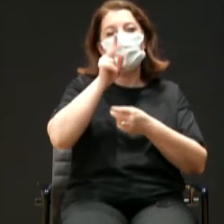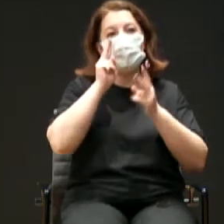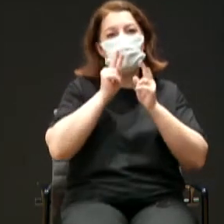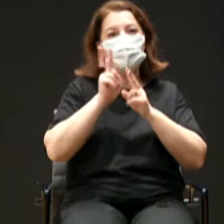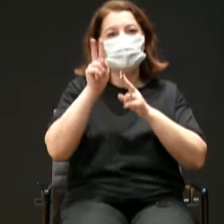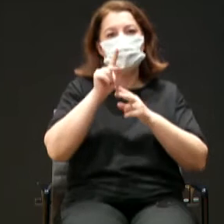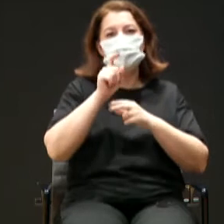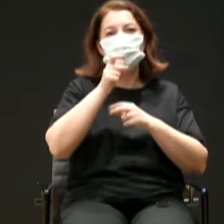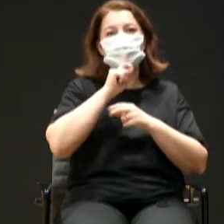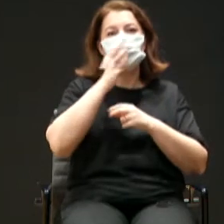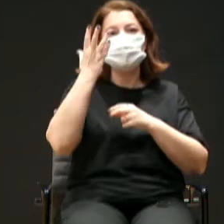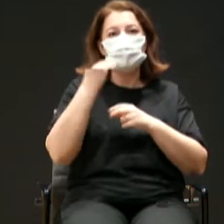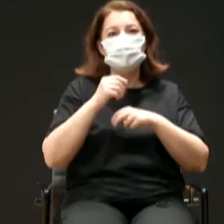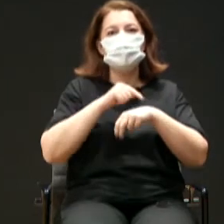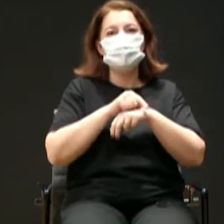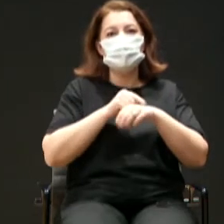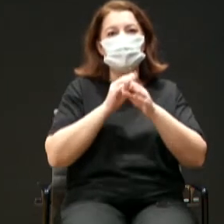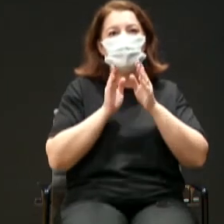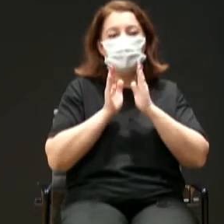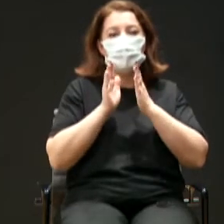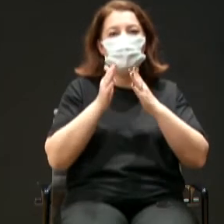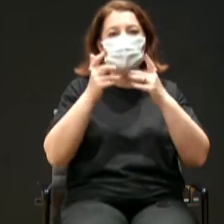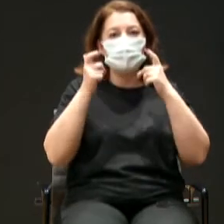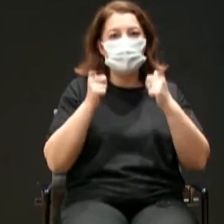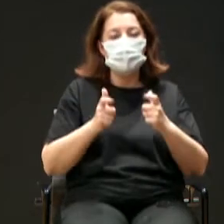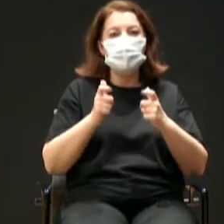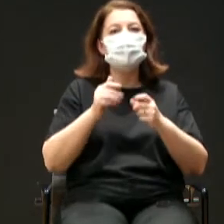Yanlış olan sürecin devamında